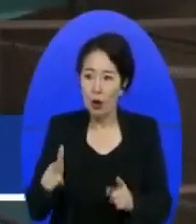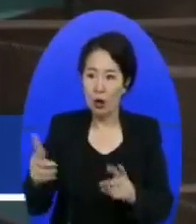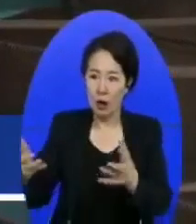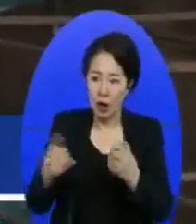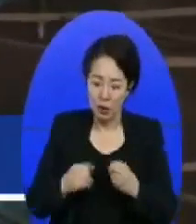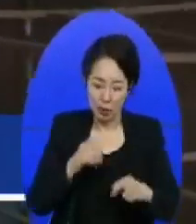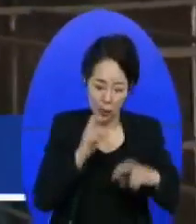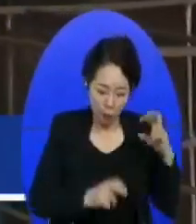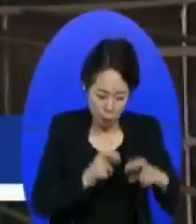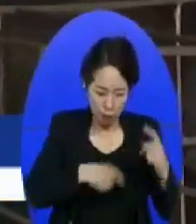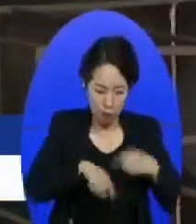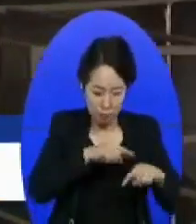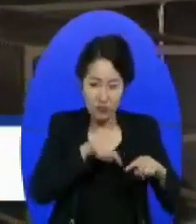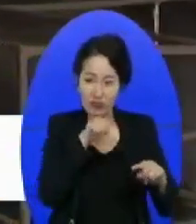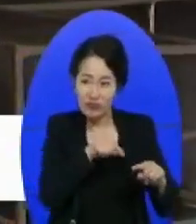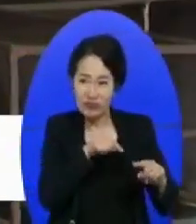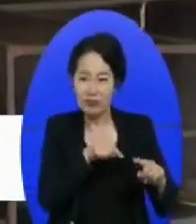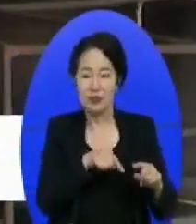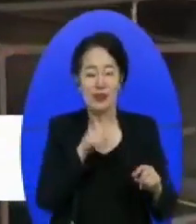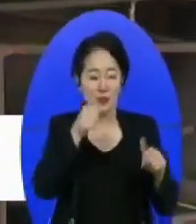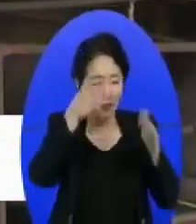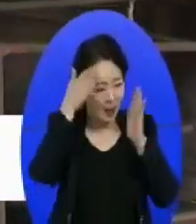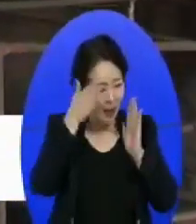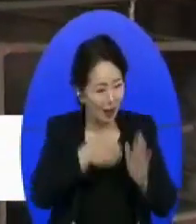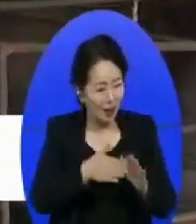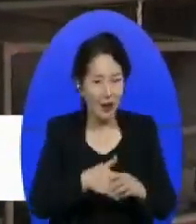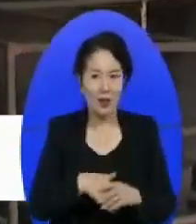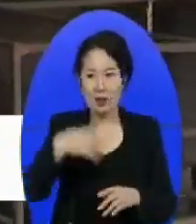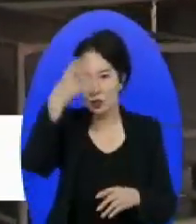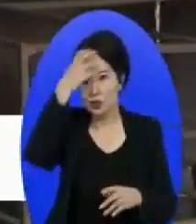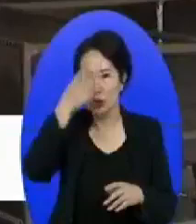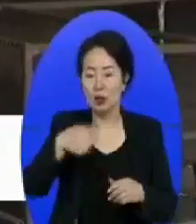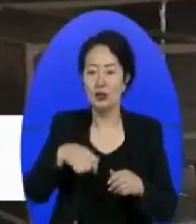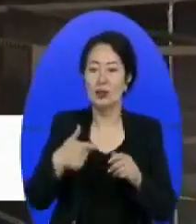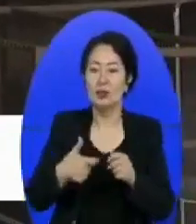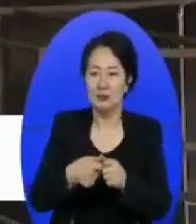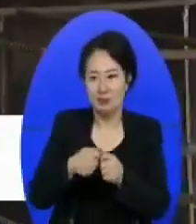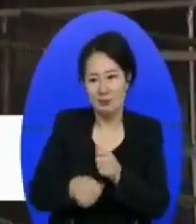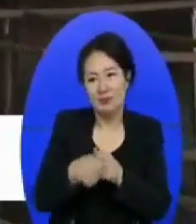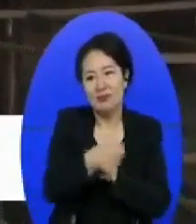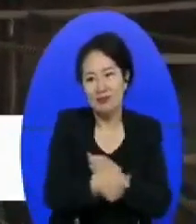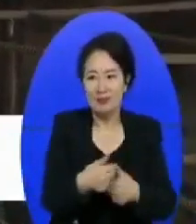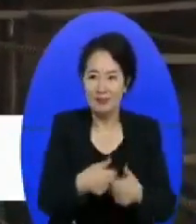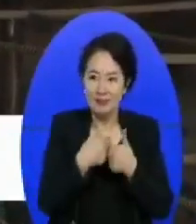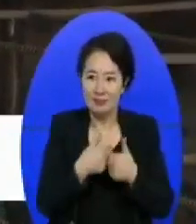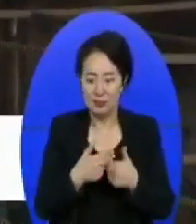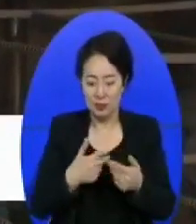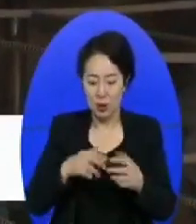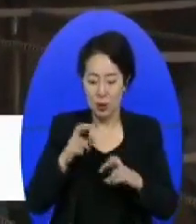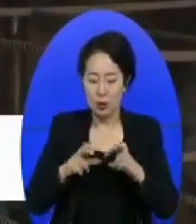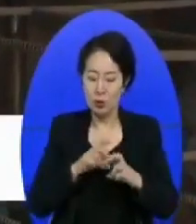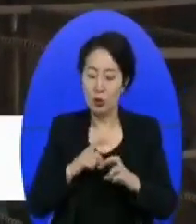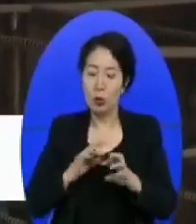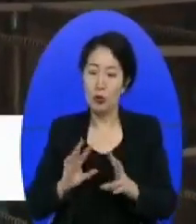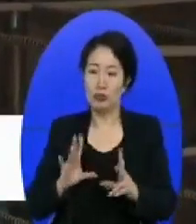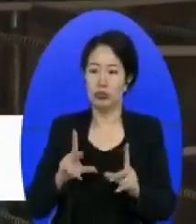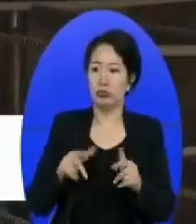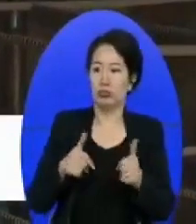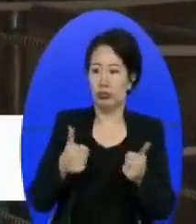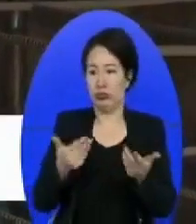үйлдвэрлэдэг, дахин боловсруулдаг үйлдвэрүүдэд анхаарат төрөөс татаас өгчих юм бол энэ үйлдвэр чинь аяндаа хөл дээрээ босоод